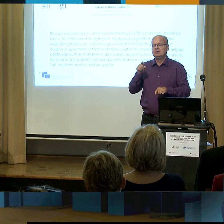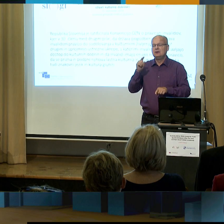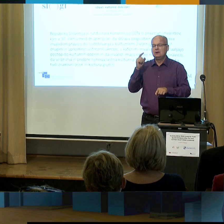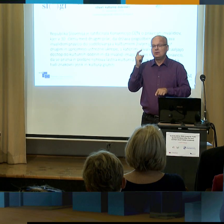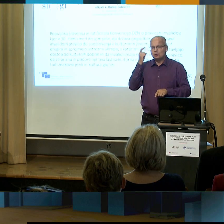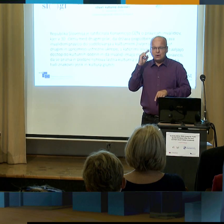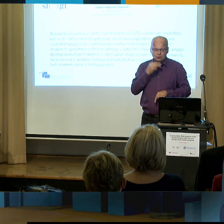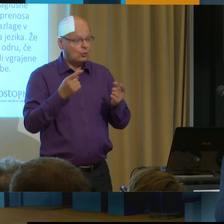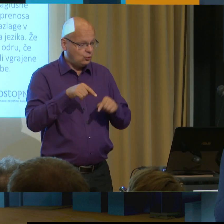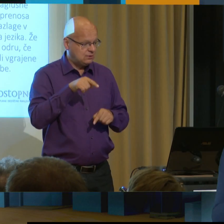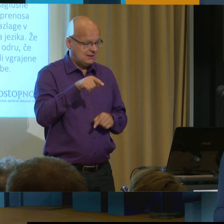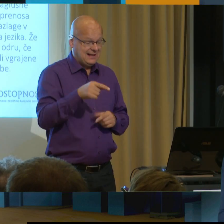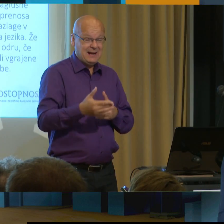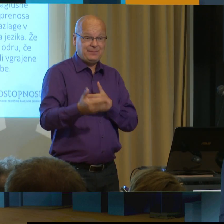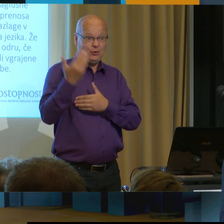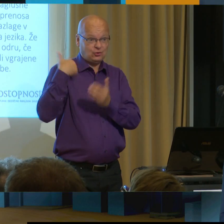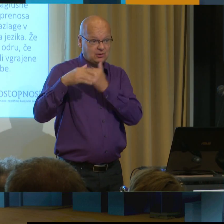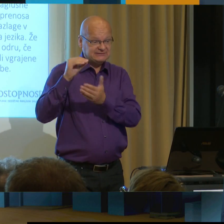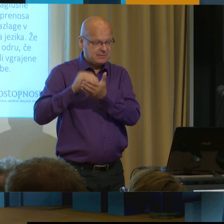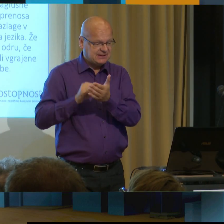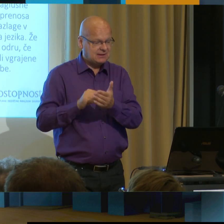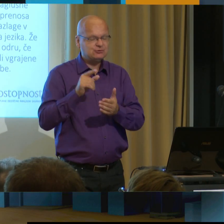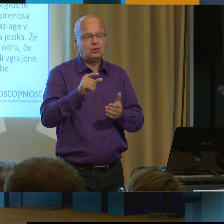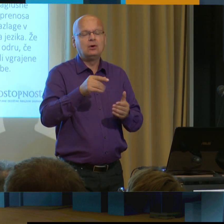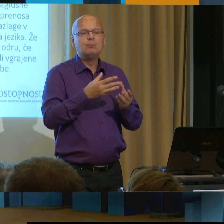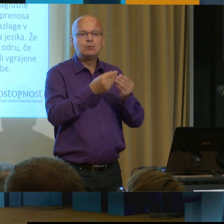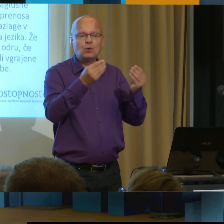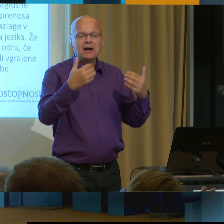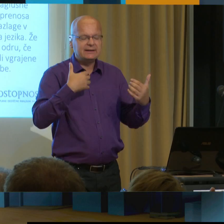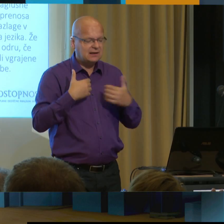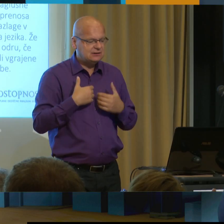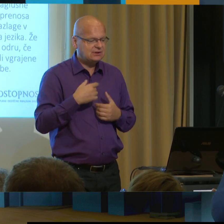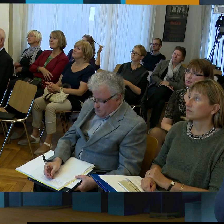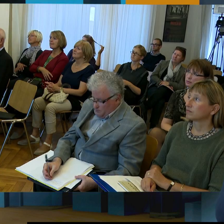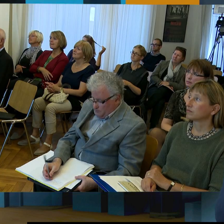Osmi člen akcijskega programa za invalide za obdobje med letoma